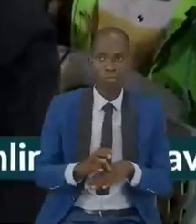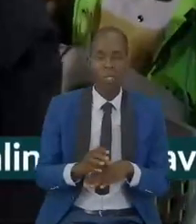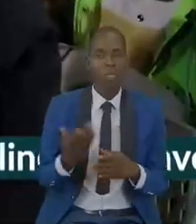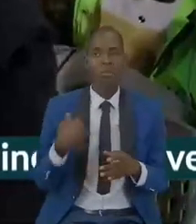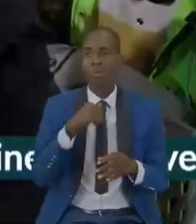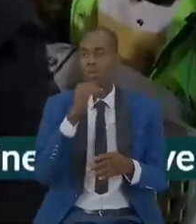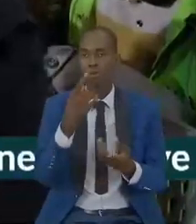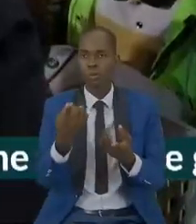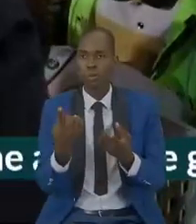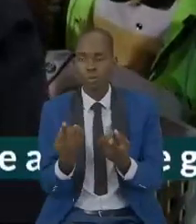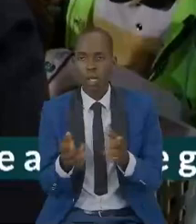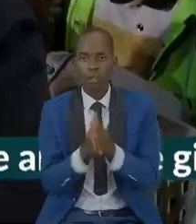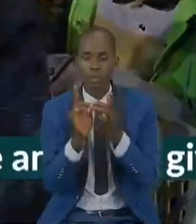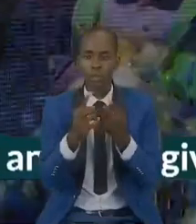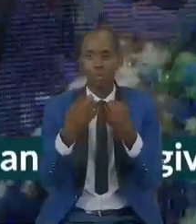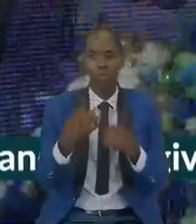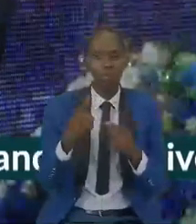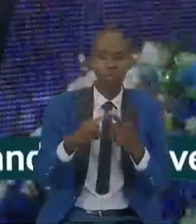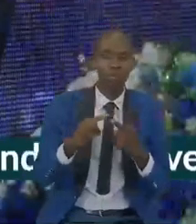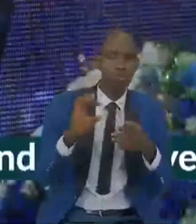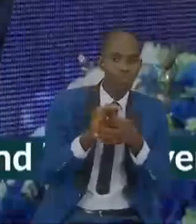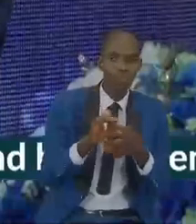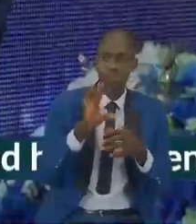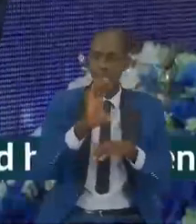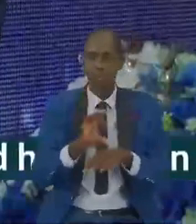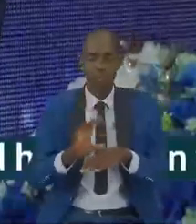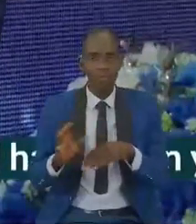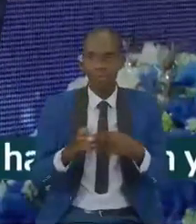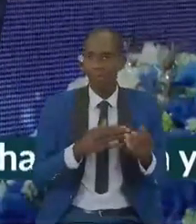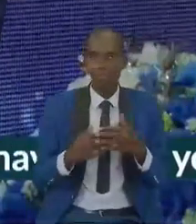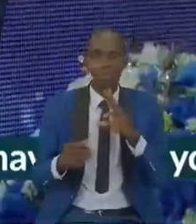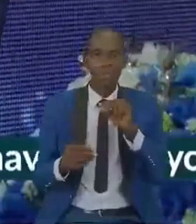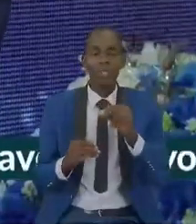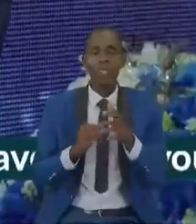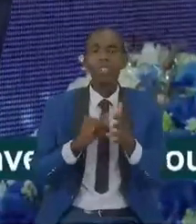non à l'église. Donc faites tout possible